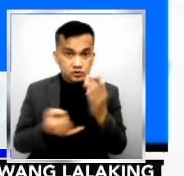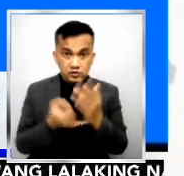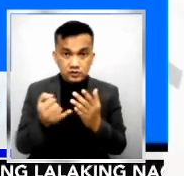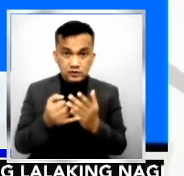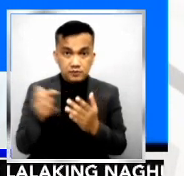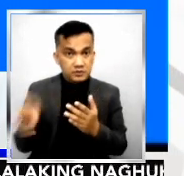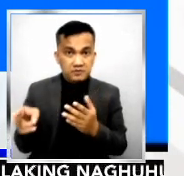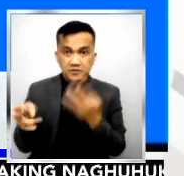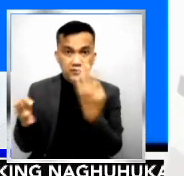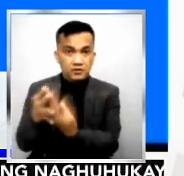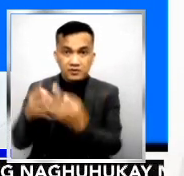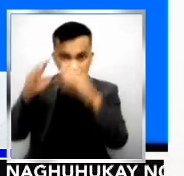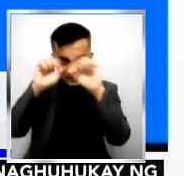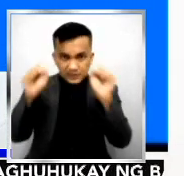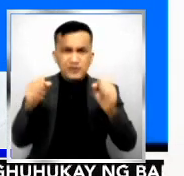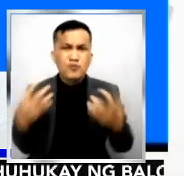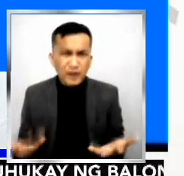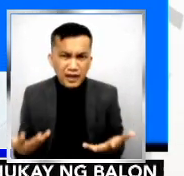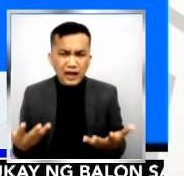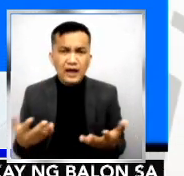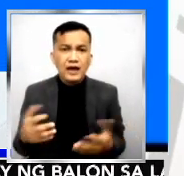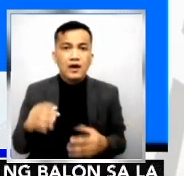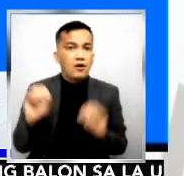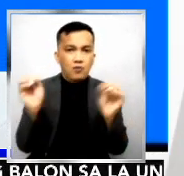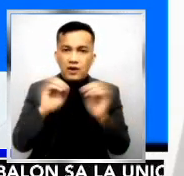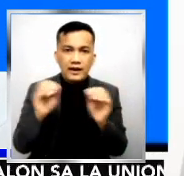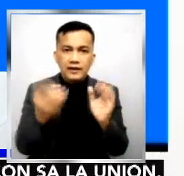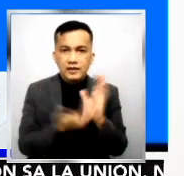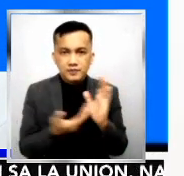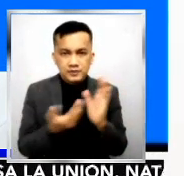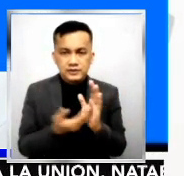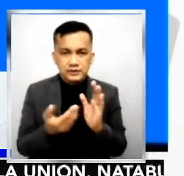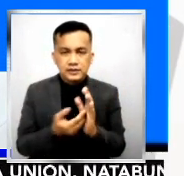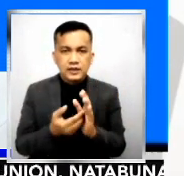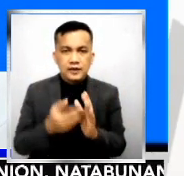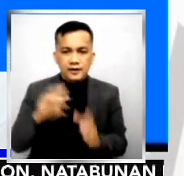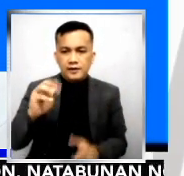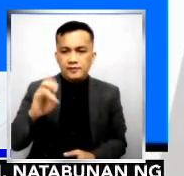Wala po talagang basihan na media predator ang ating presidente.